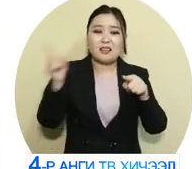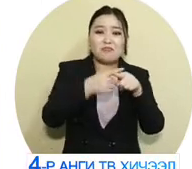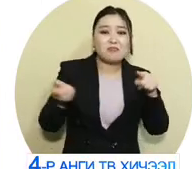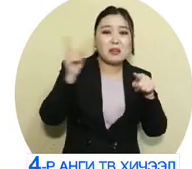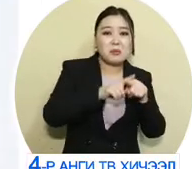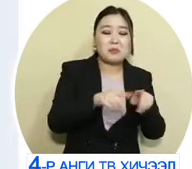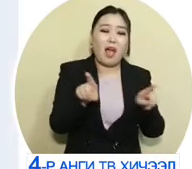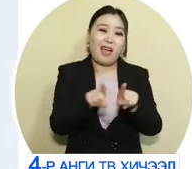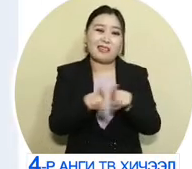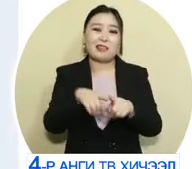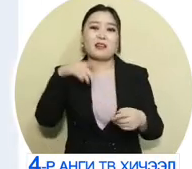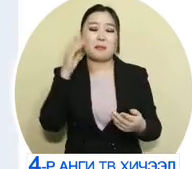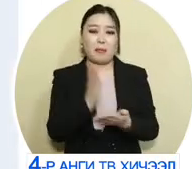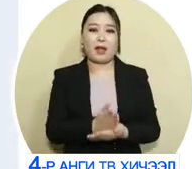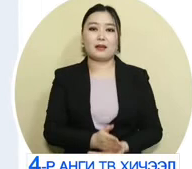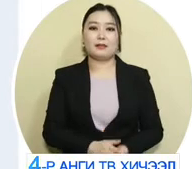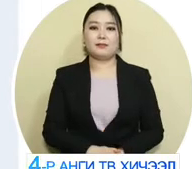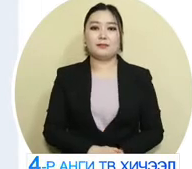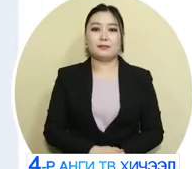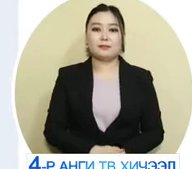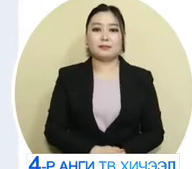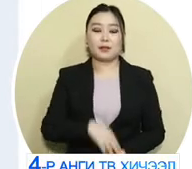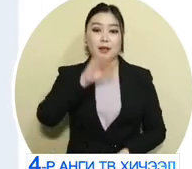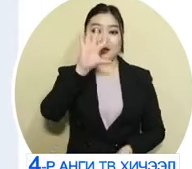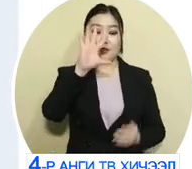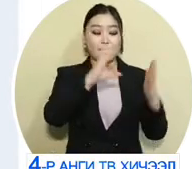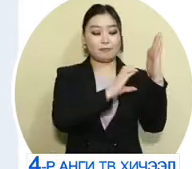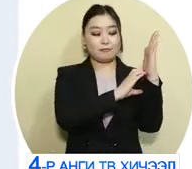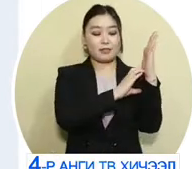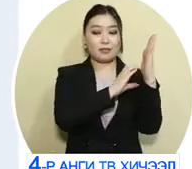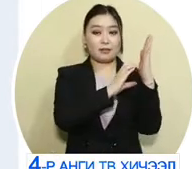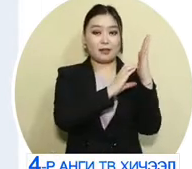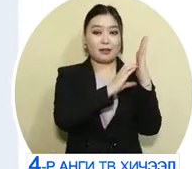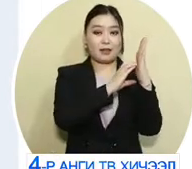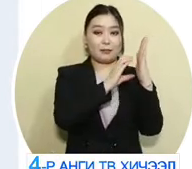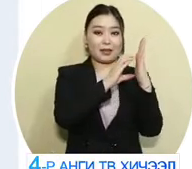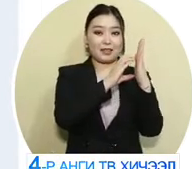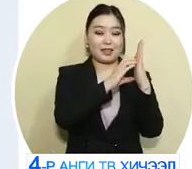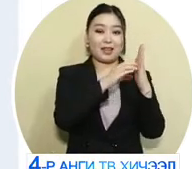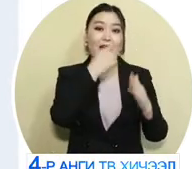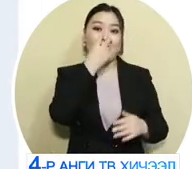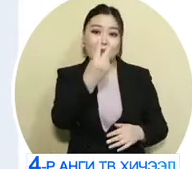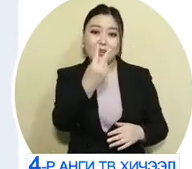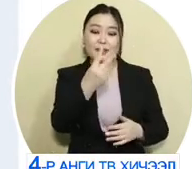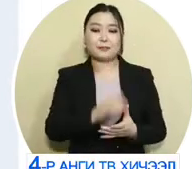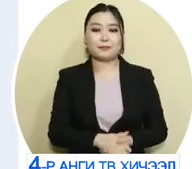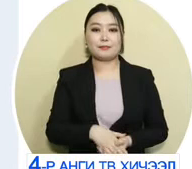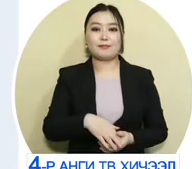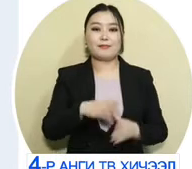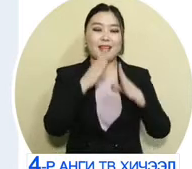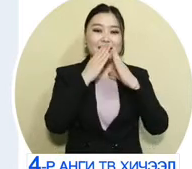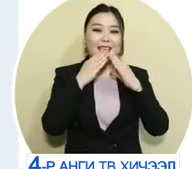маань бичигддэг. За, 5 дугаар бадаг дээр харъя. 5 дугаар бадгийн өнг аястай танилцъя. За,